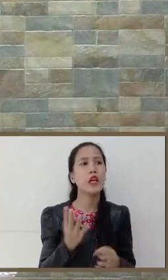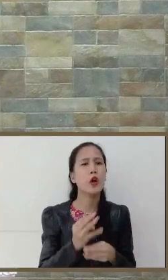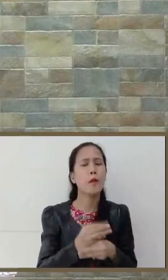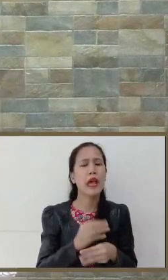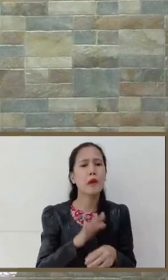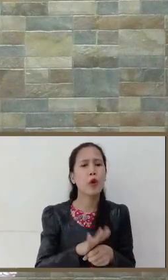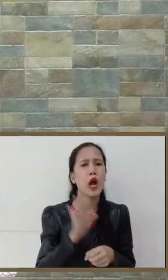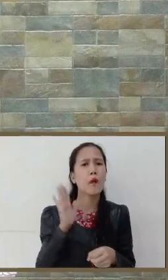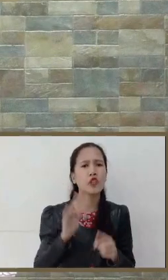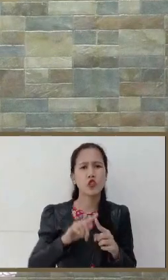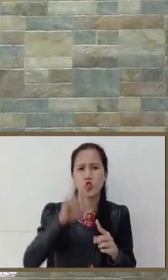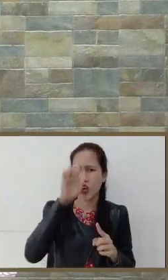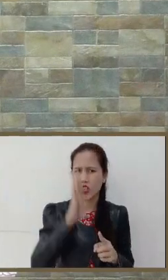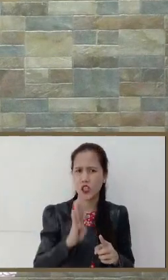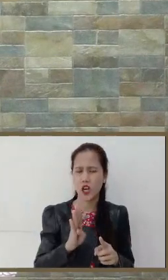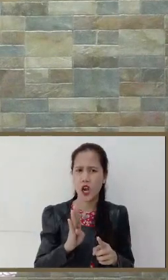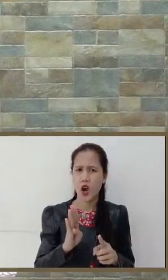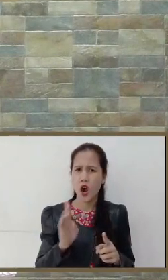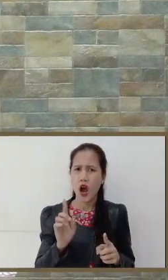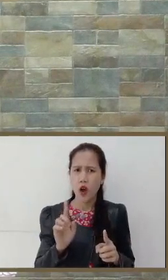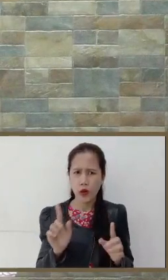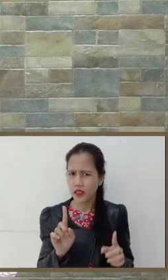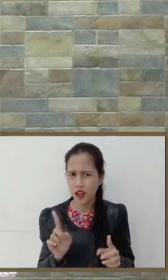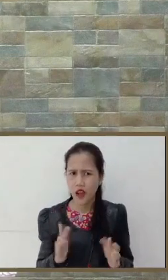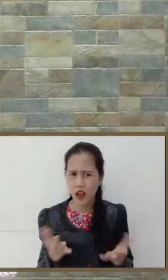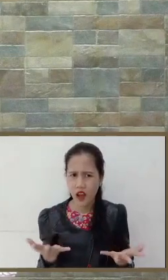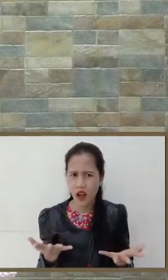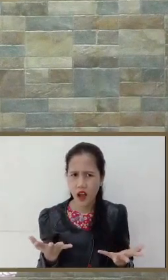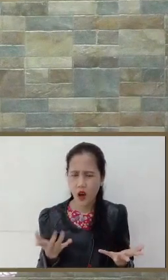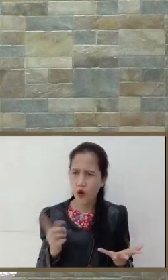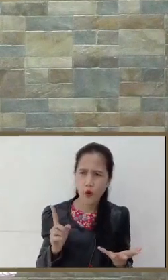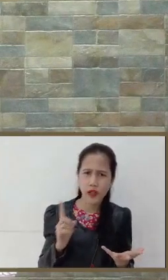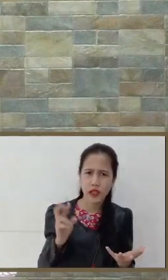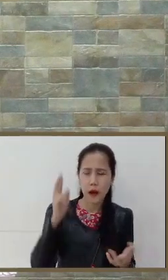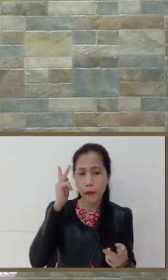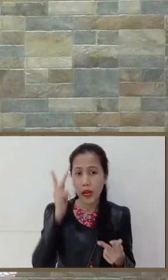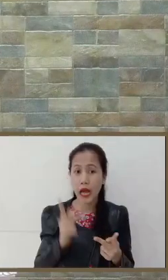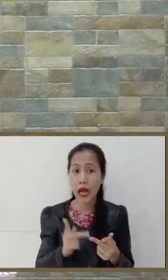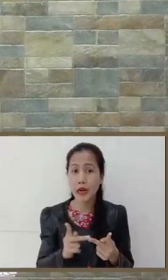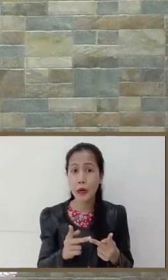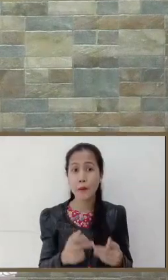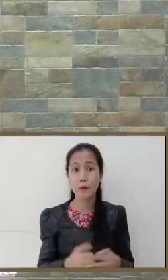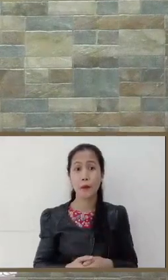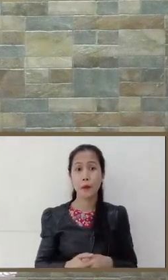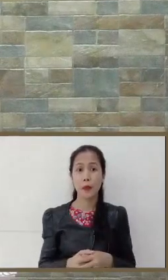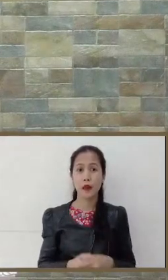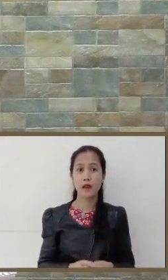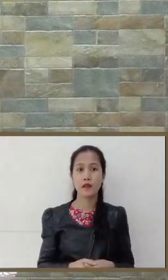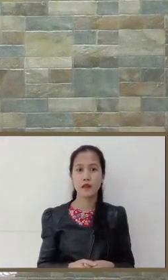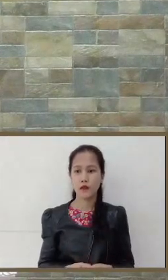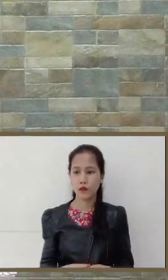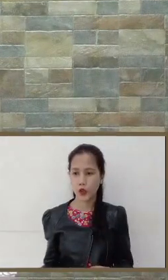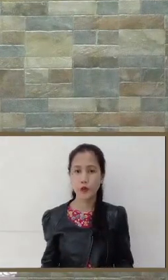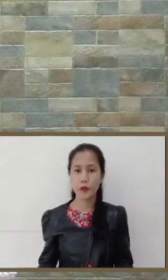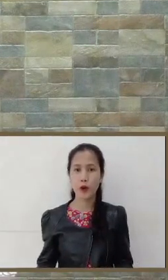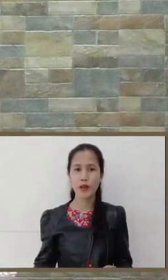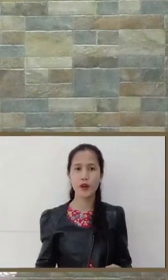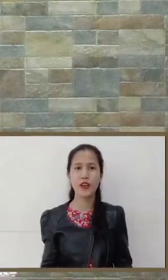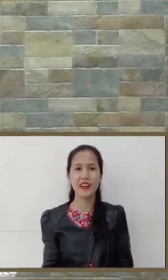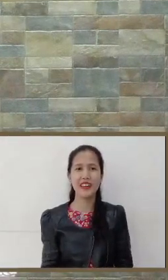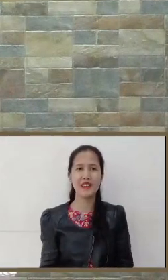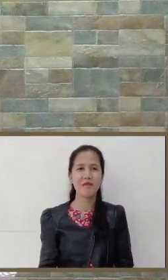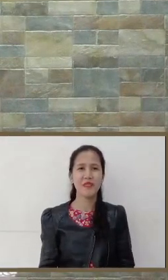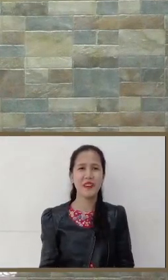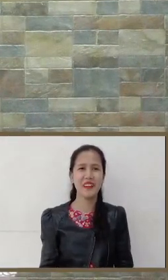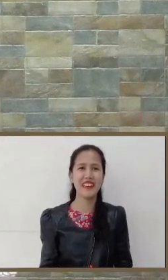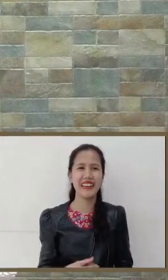mo sa Panginoon. Hindi ko po sinasabing hindi masaya yung hindi mga nagsuko. Alam ko, nag-i-enjoy din po kayo. Pero sa akin po, bilang mayroong panawagan sa